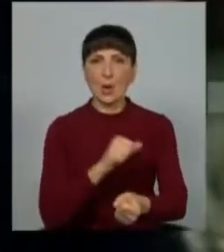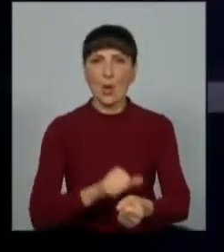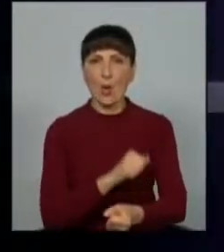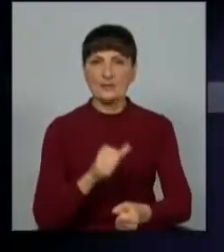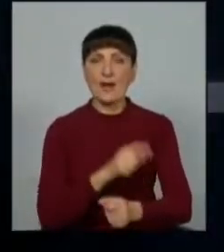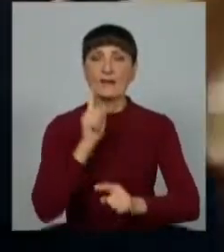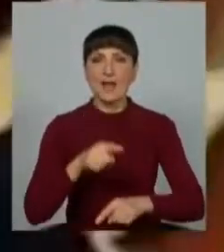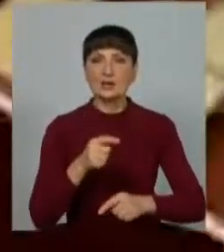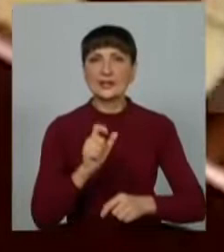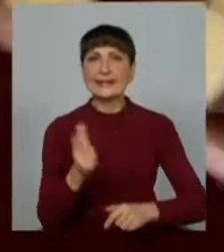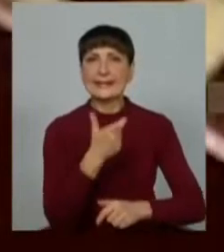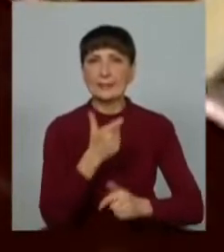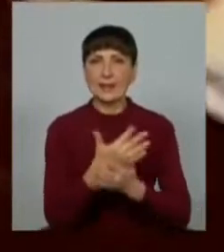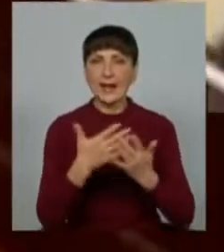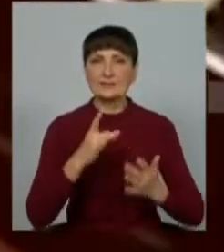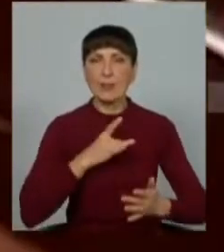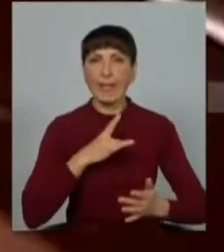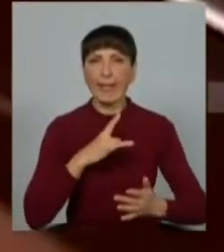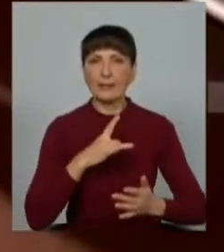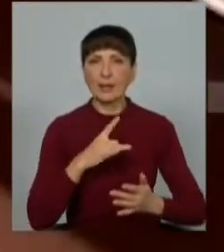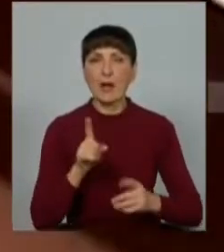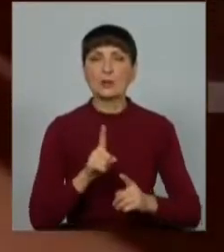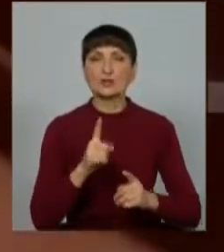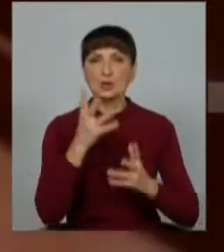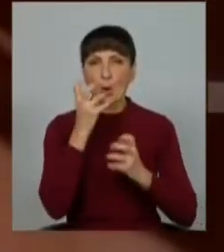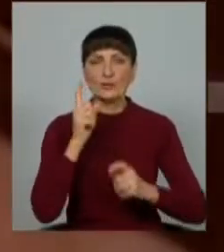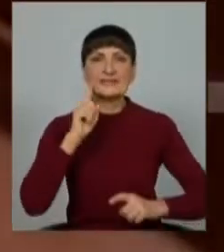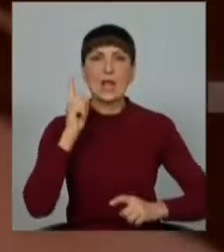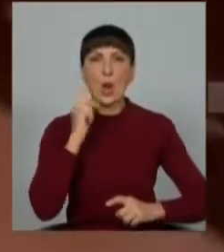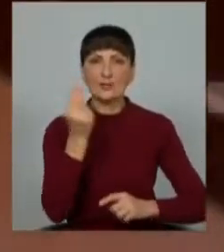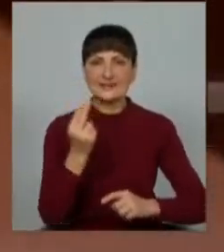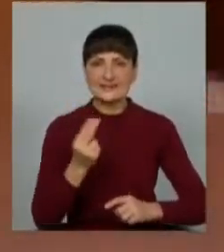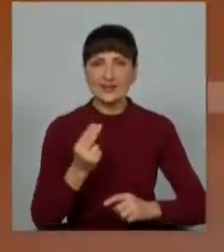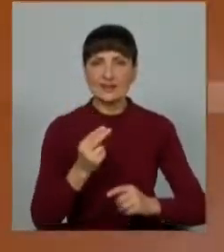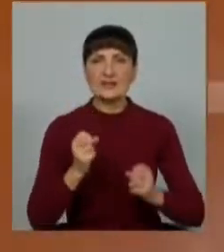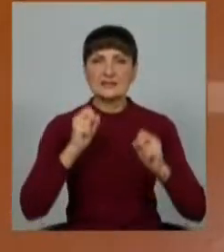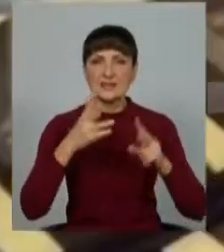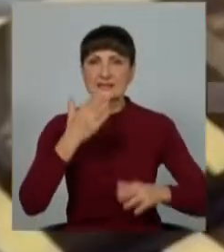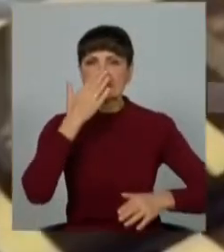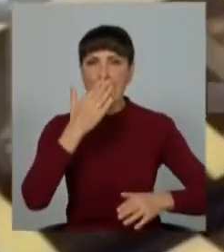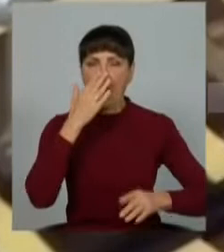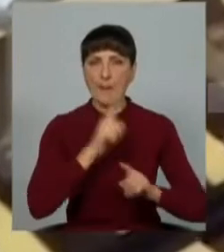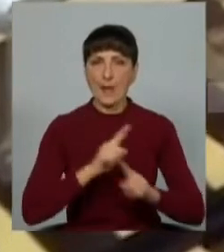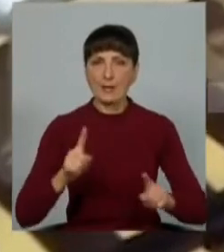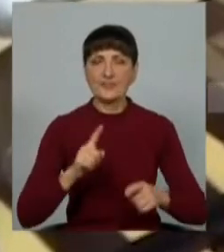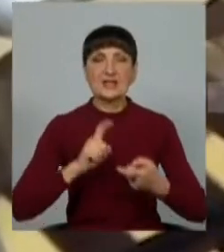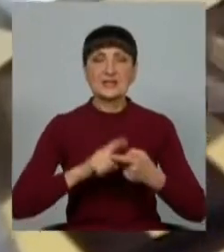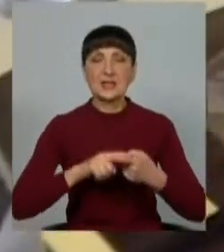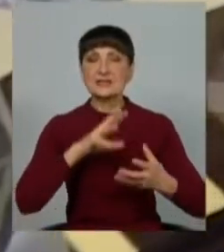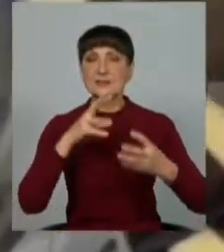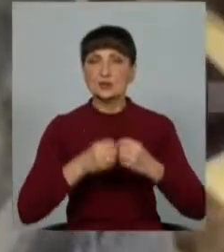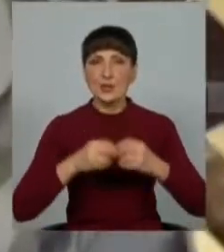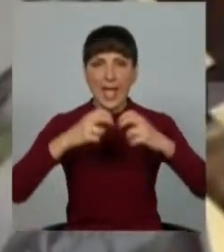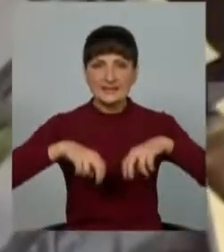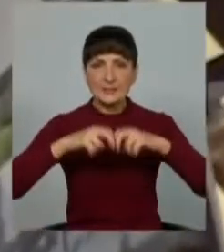а также вещество кристаллообразного происхождения темно-зеленого цвета со специфическим запахом. Согласно заключению